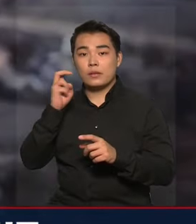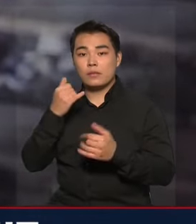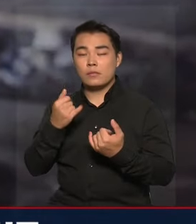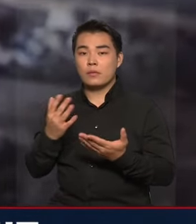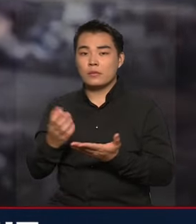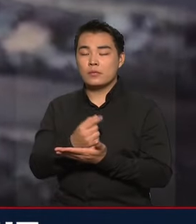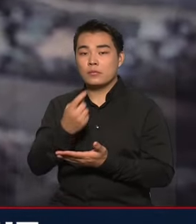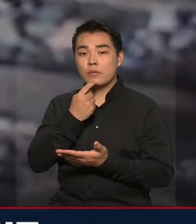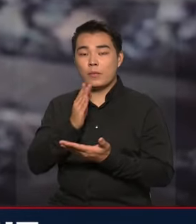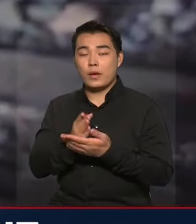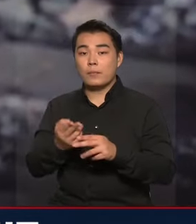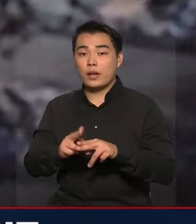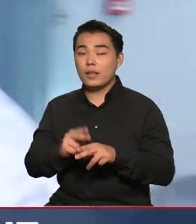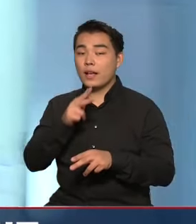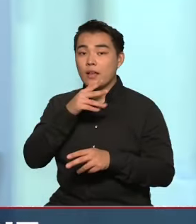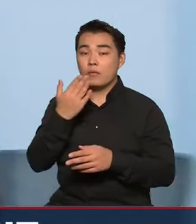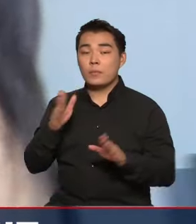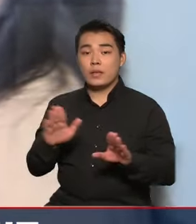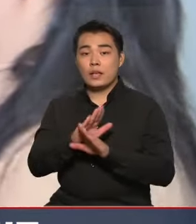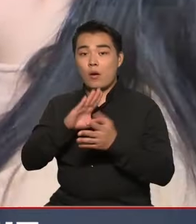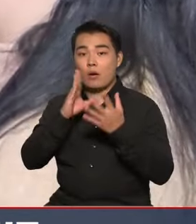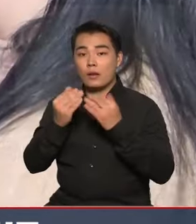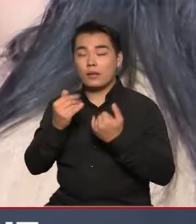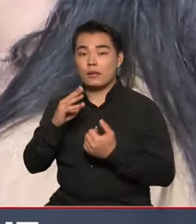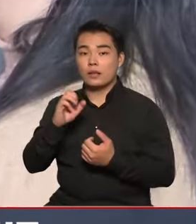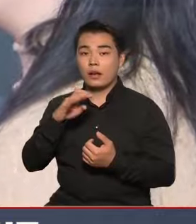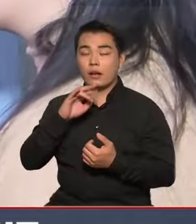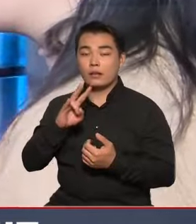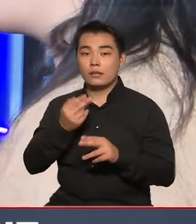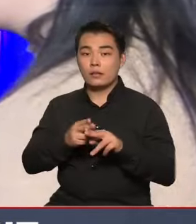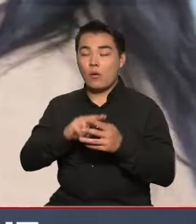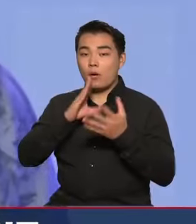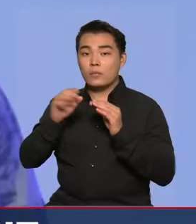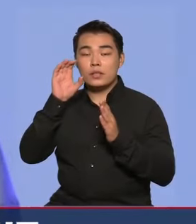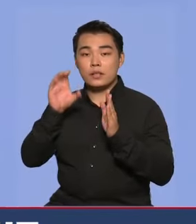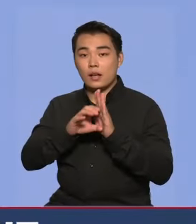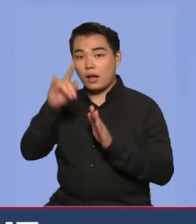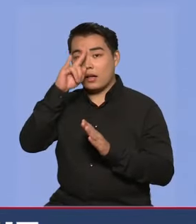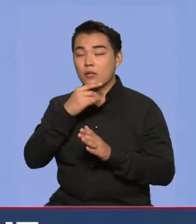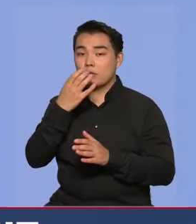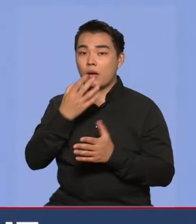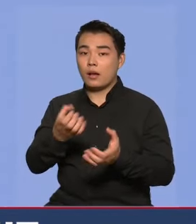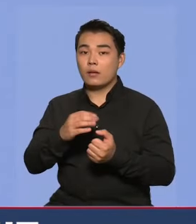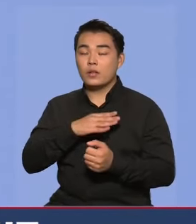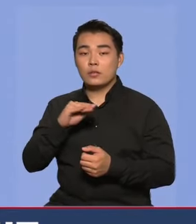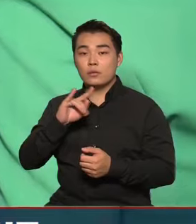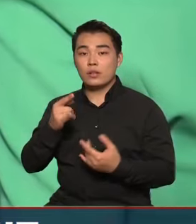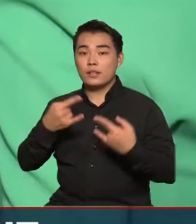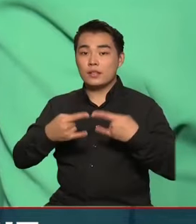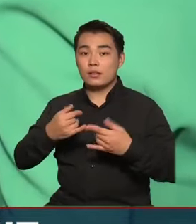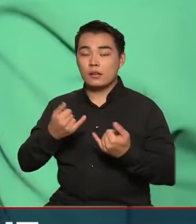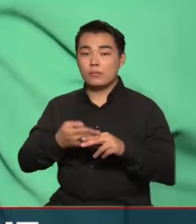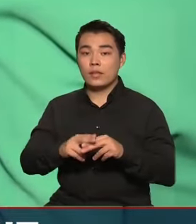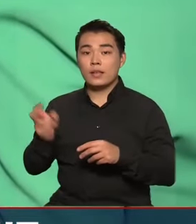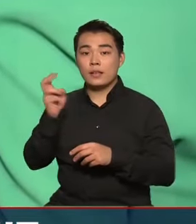табудың өзі қиын. Сондықтан Корей әншісінің орындауындағы Сыған серенадасын қазақ тыңдарманы жылы қабылдады. Жібек жолы телеарнасының